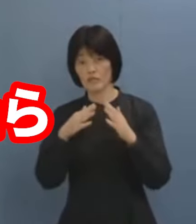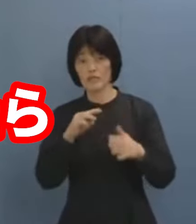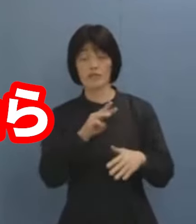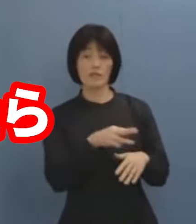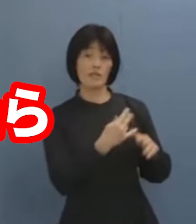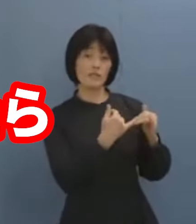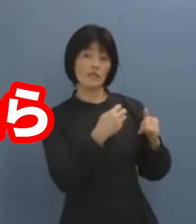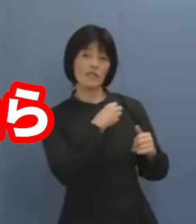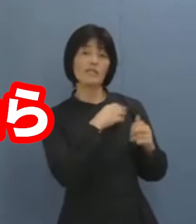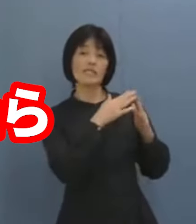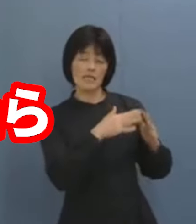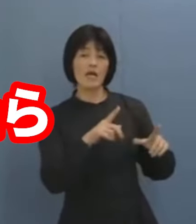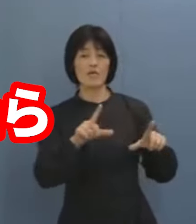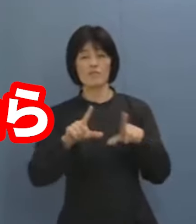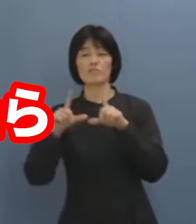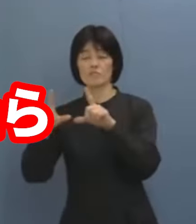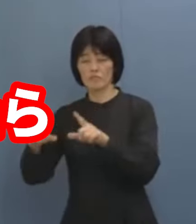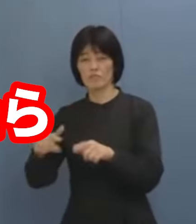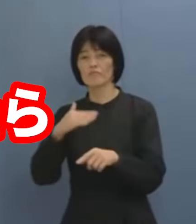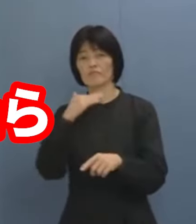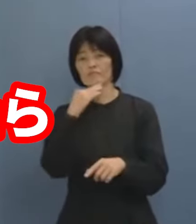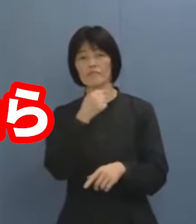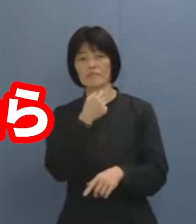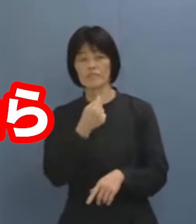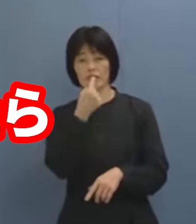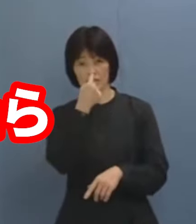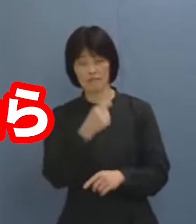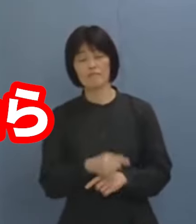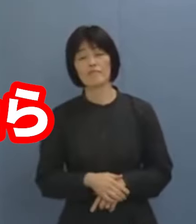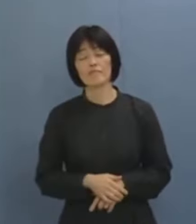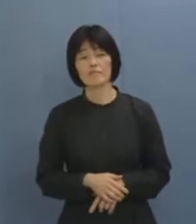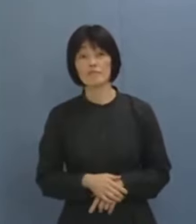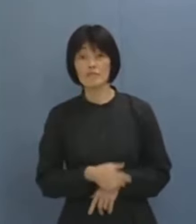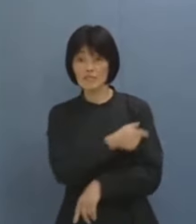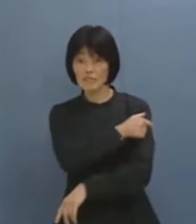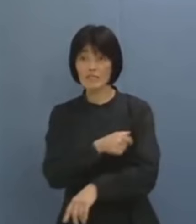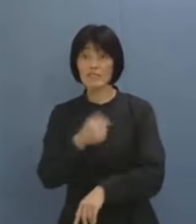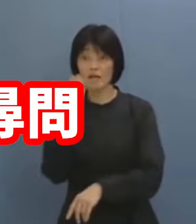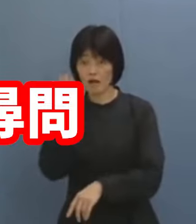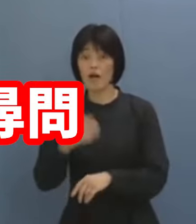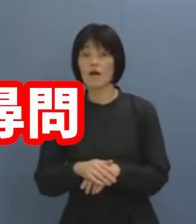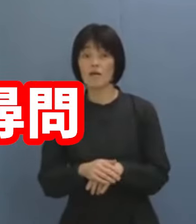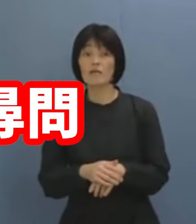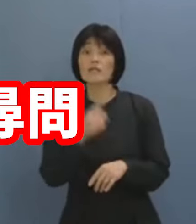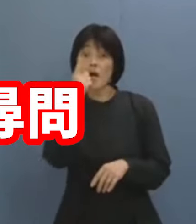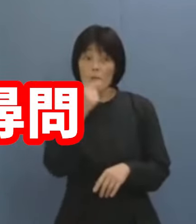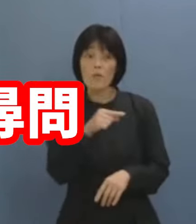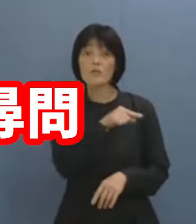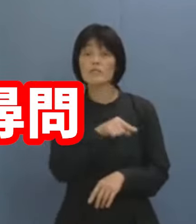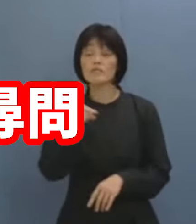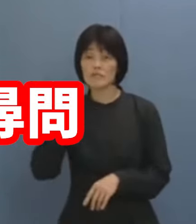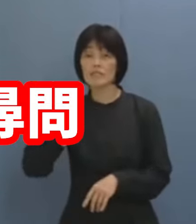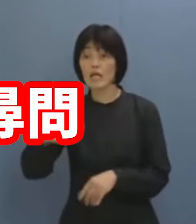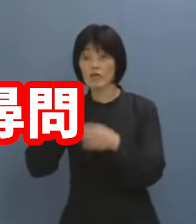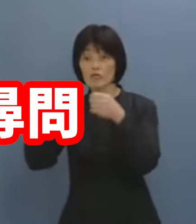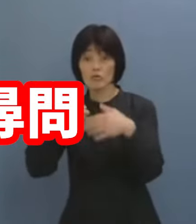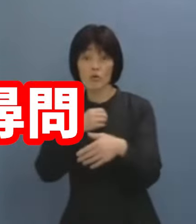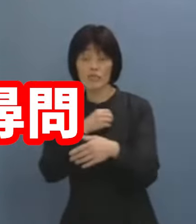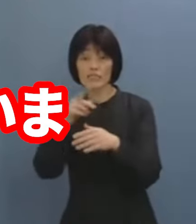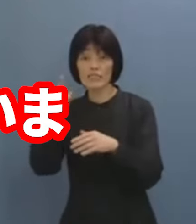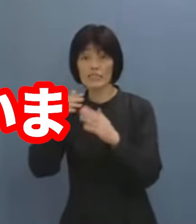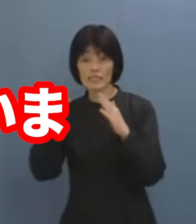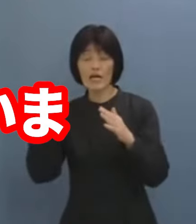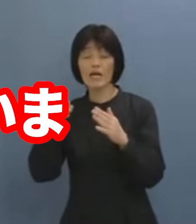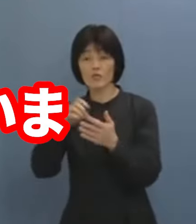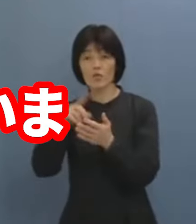ゃあその場合は結果が出たらその段階でまあ、あのこの前の百条委の証人尋問質疑を聞い